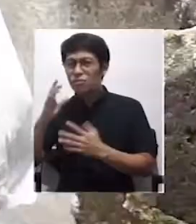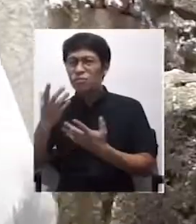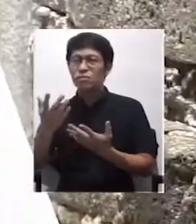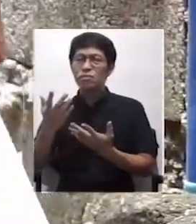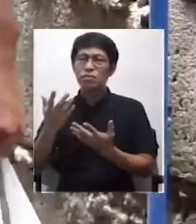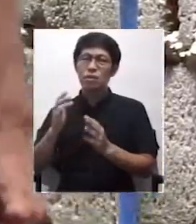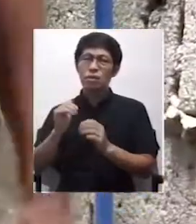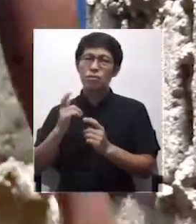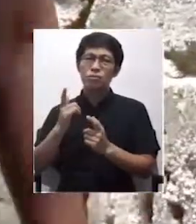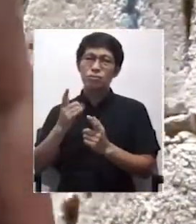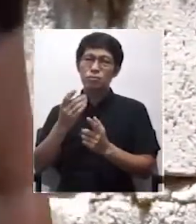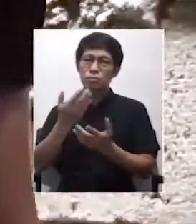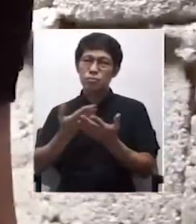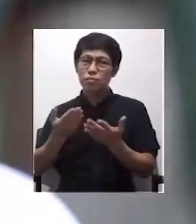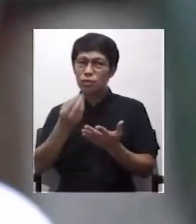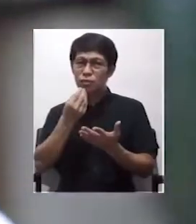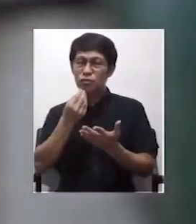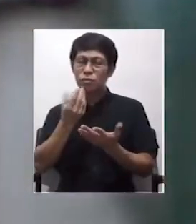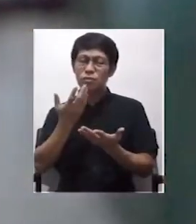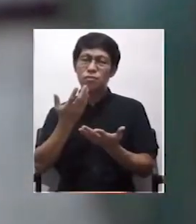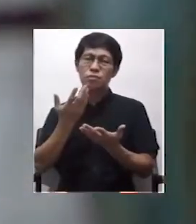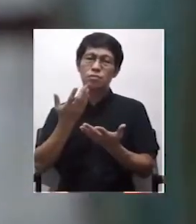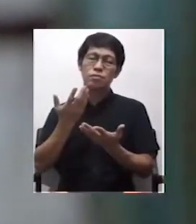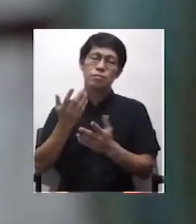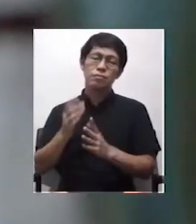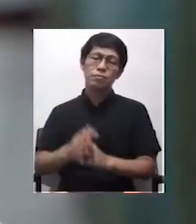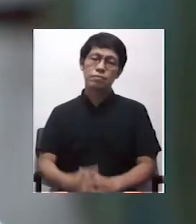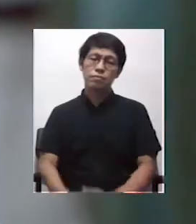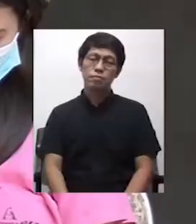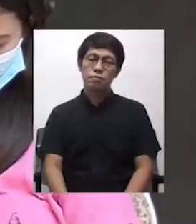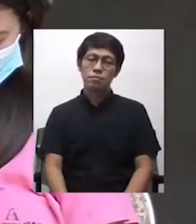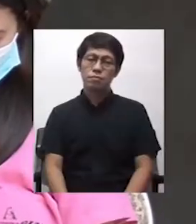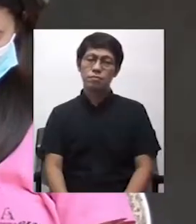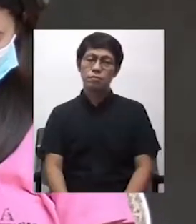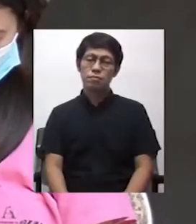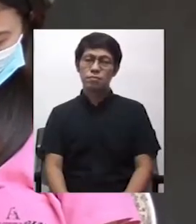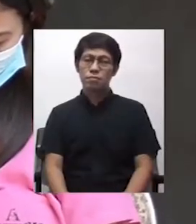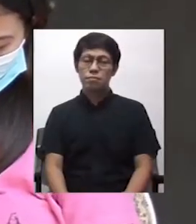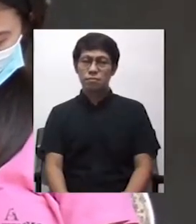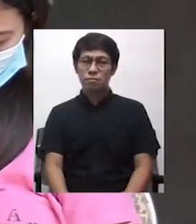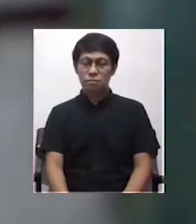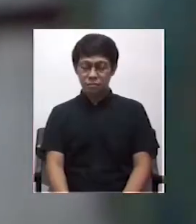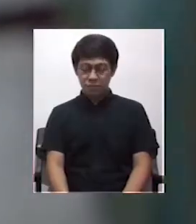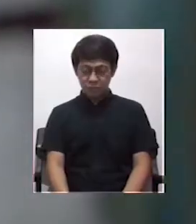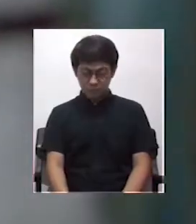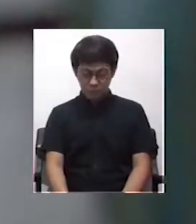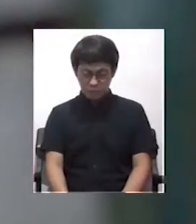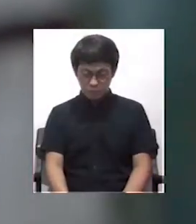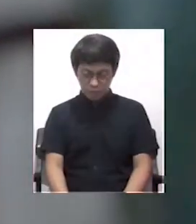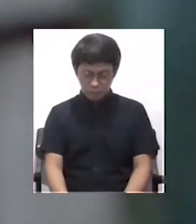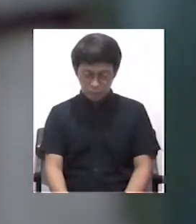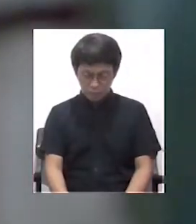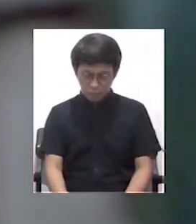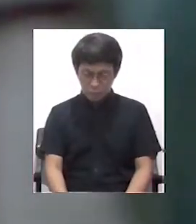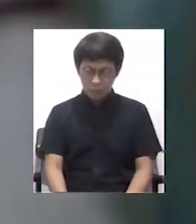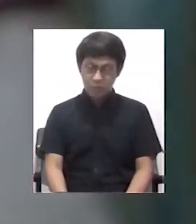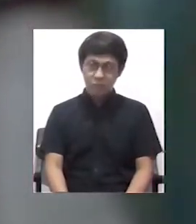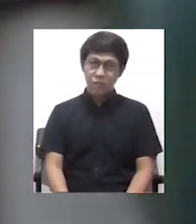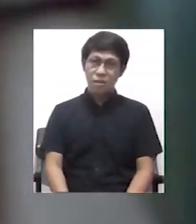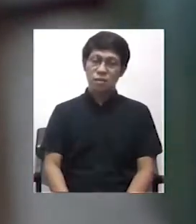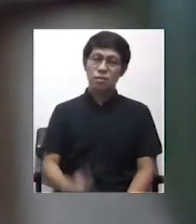para hindi ka ma-stress. Kumbaga, siya yung sandalan mo, si God, para malagpasan mo yung